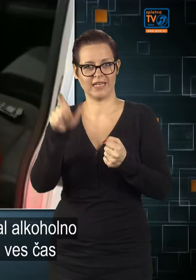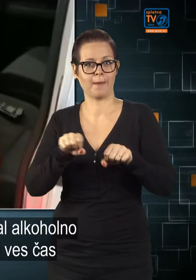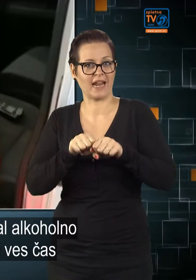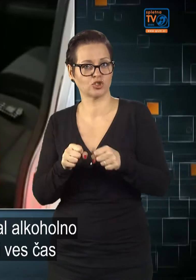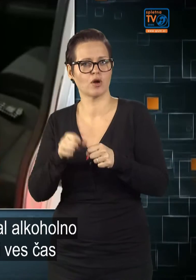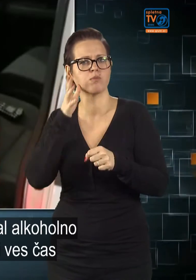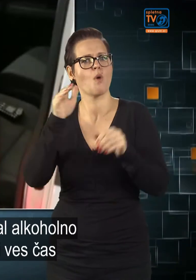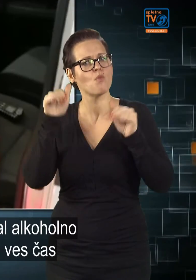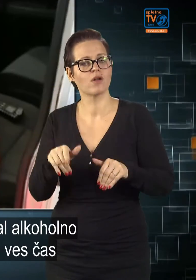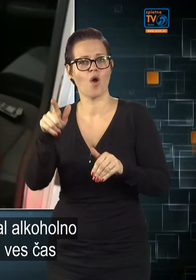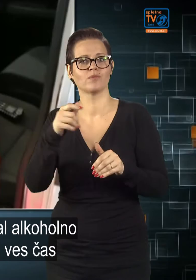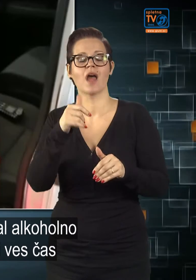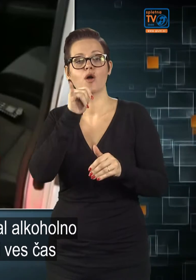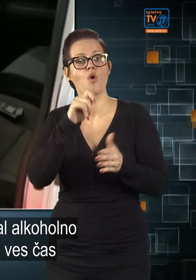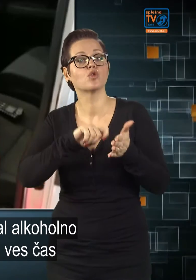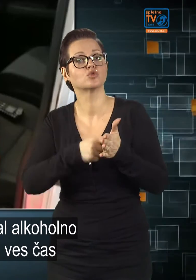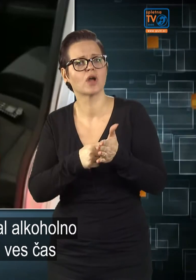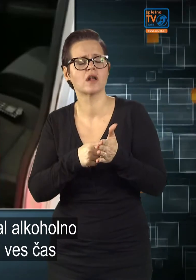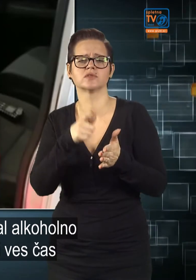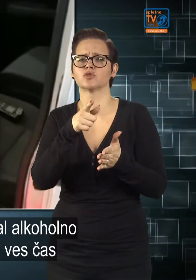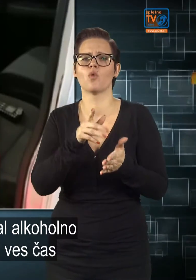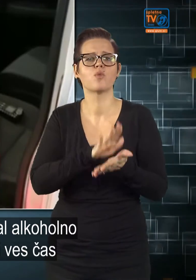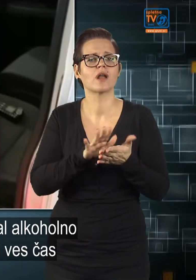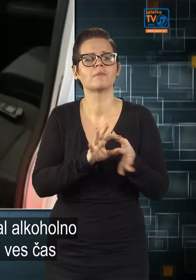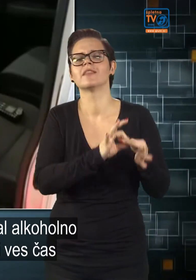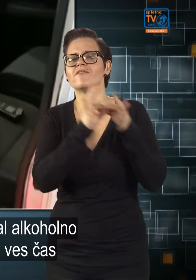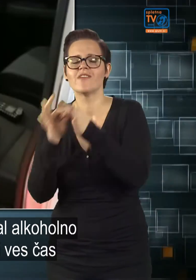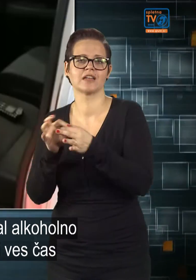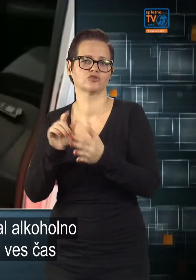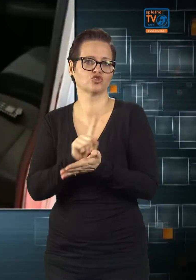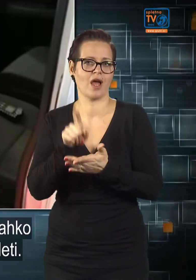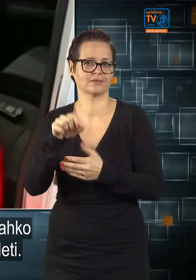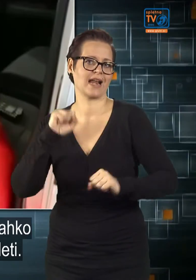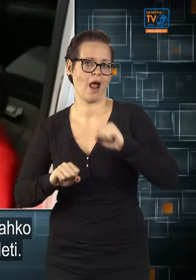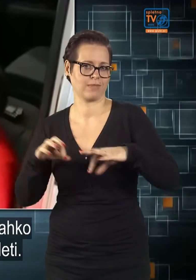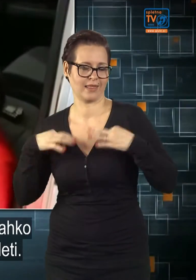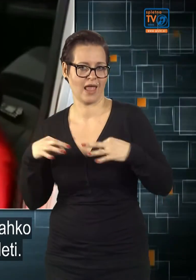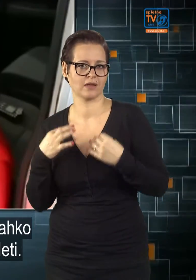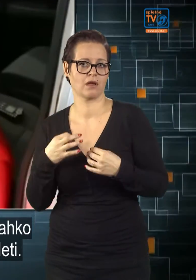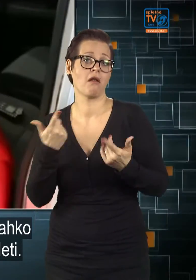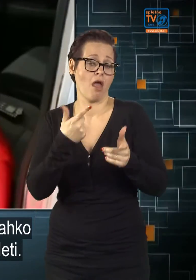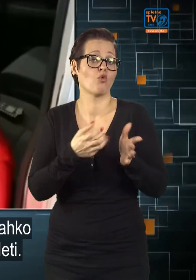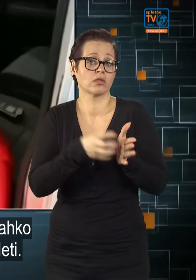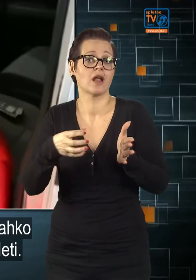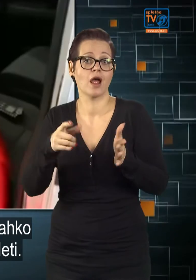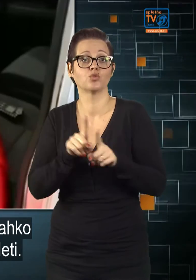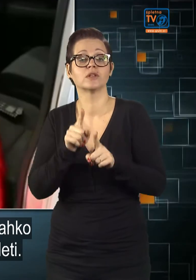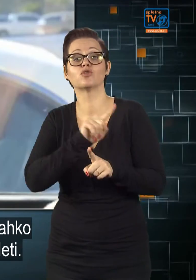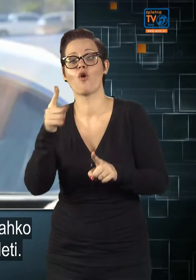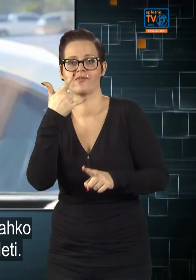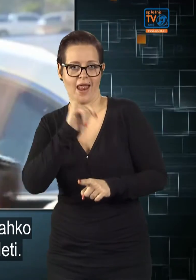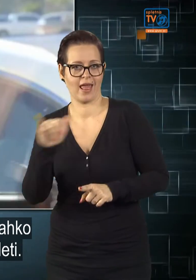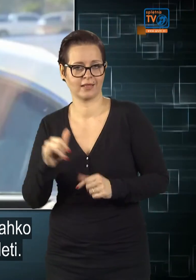Voznik prekrškar bo moral alkoholno ključavnico uporabljati ves čas rehabilitacije, kar lahko traja tudi do